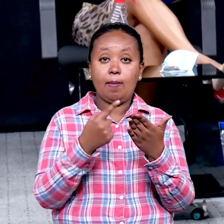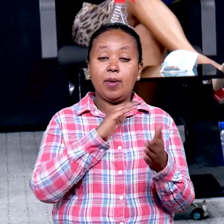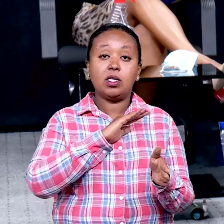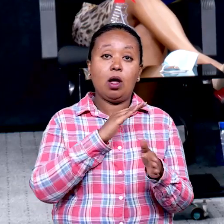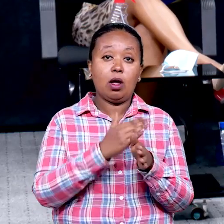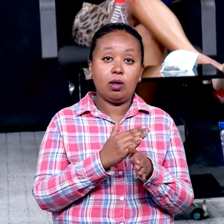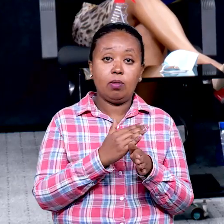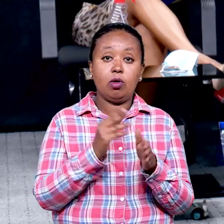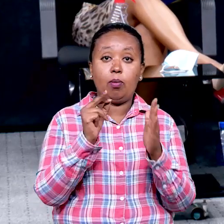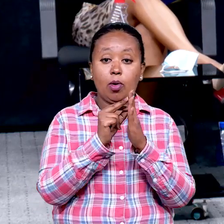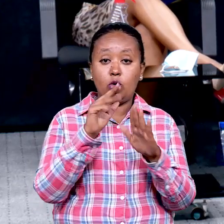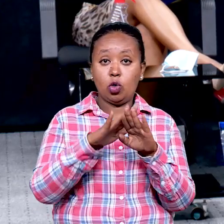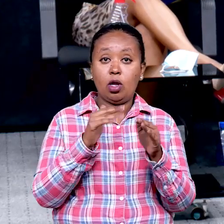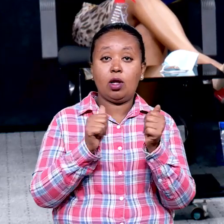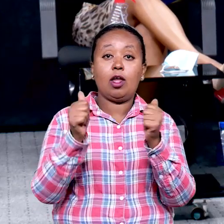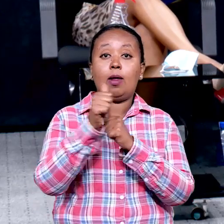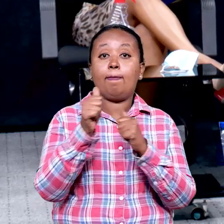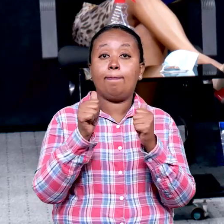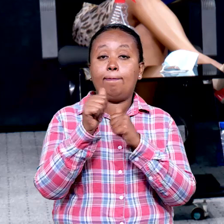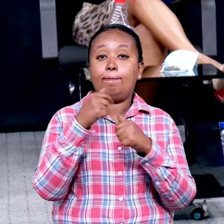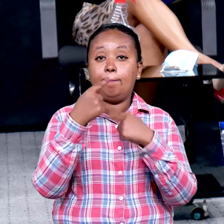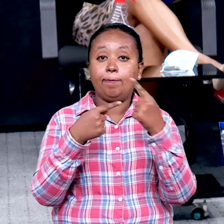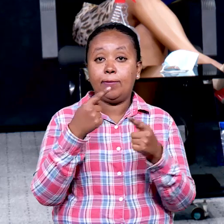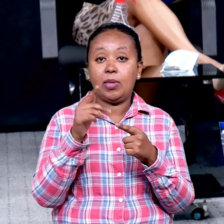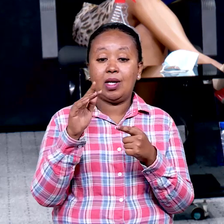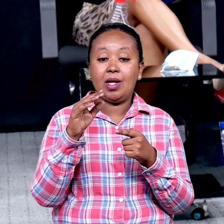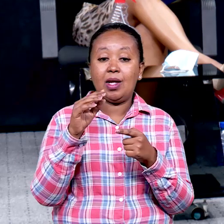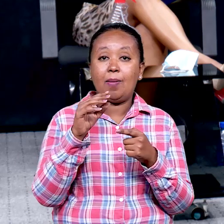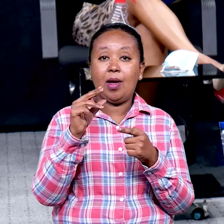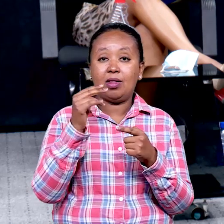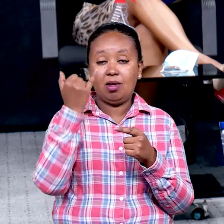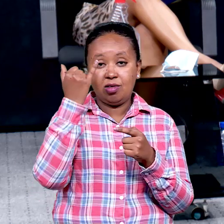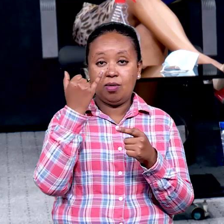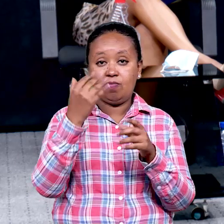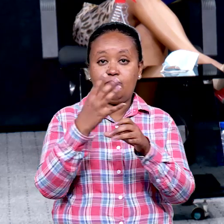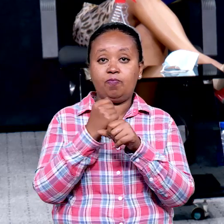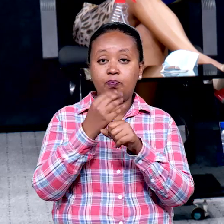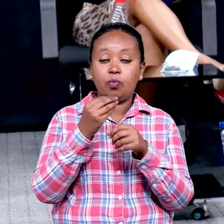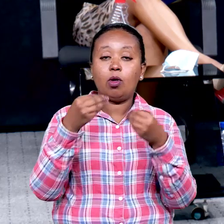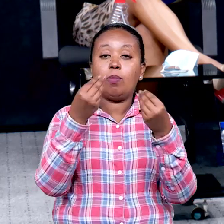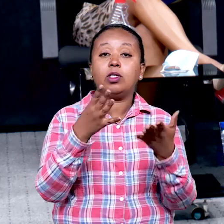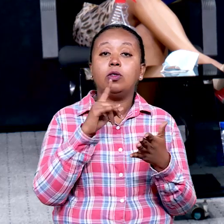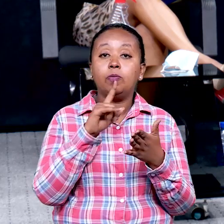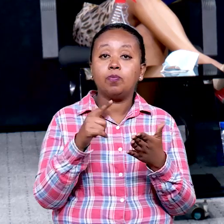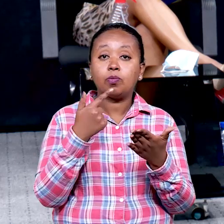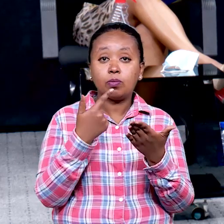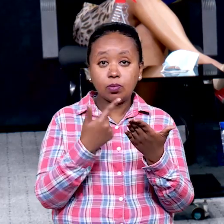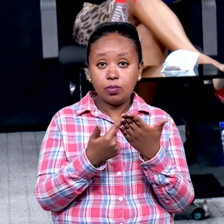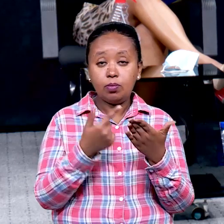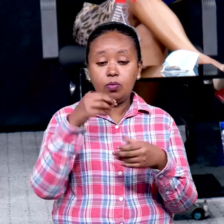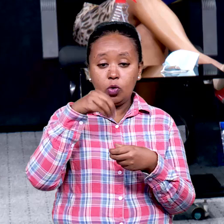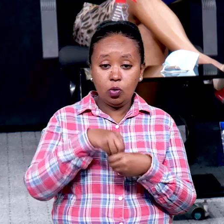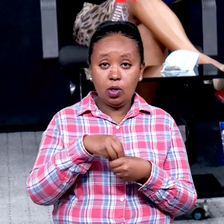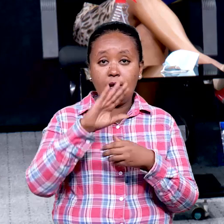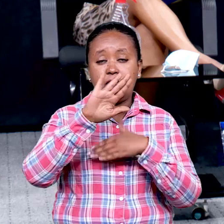አቅም በህጎቹ ላይ ቀደም ቀደም እየተባለ ግብአት መስጠት ክትትል ለማድረግ አልተቻለም። ይሄ እንግዲህ የነበረበት